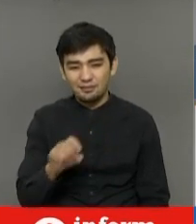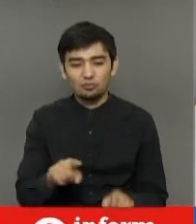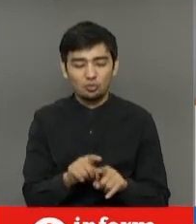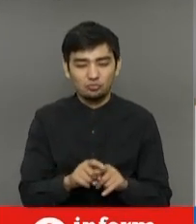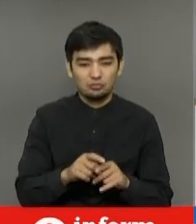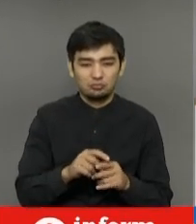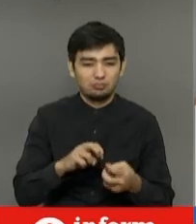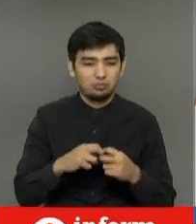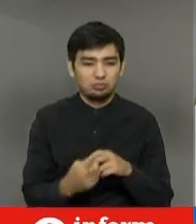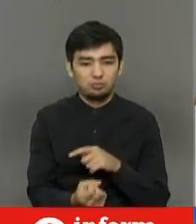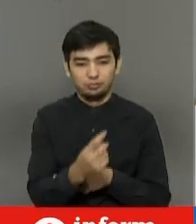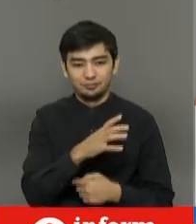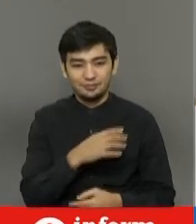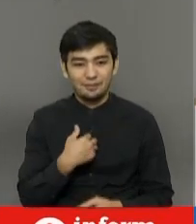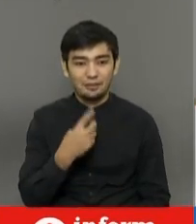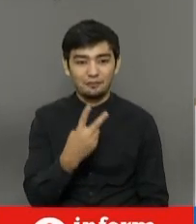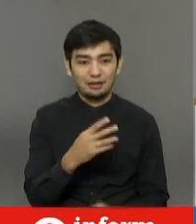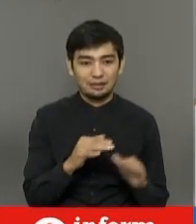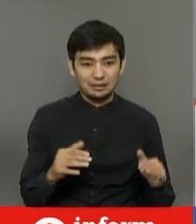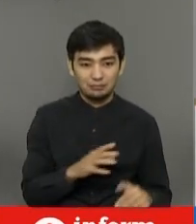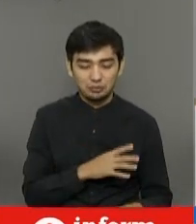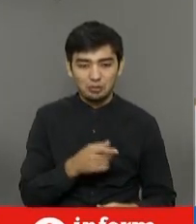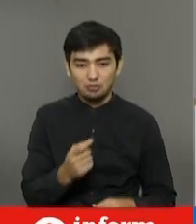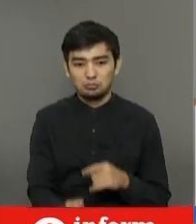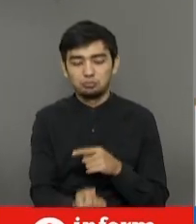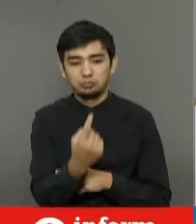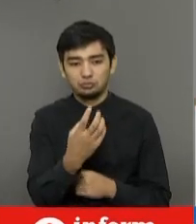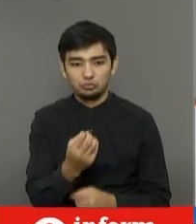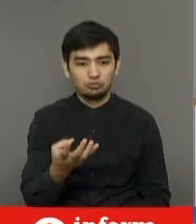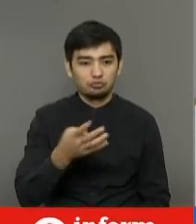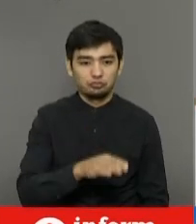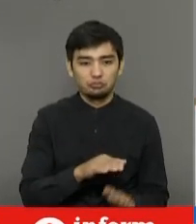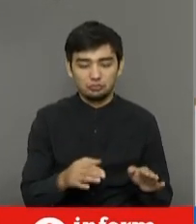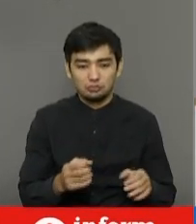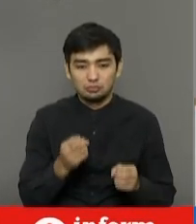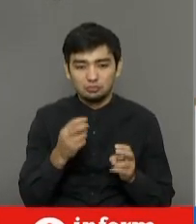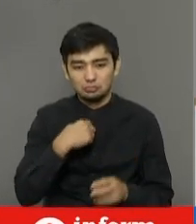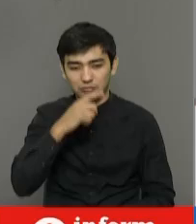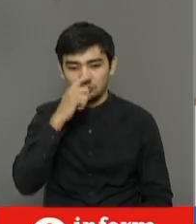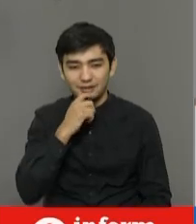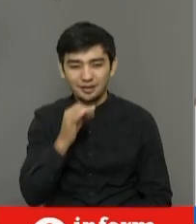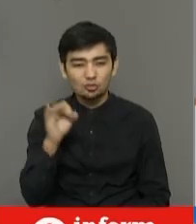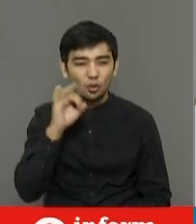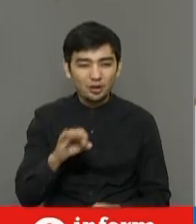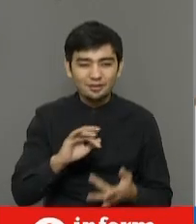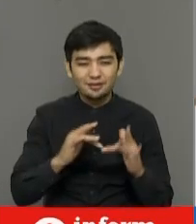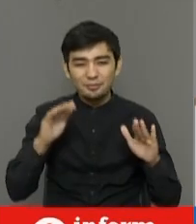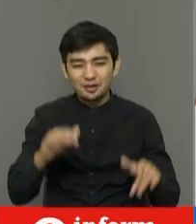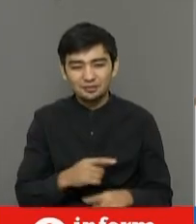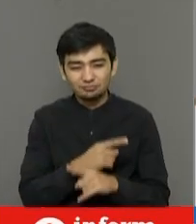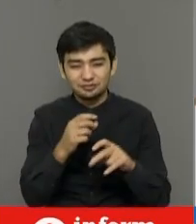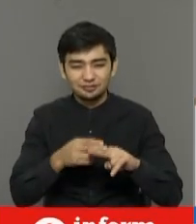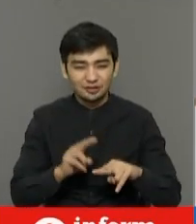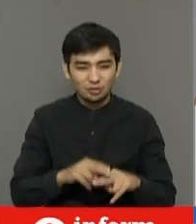он обнаружил, что вместо двух детей у него откуда-то появились еще четверо. После публикации истории в соцсетях у него на